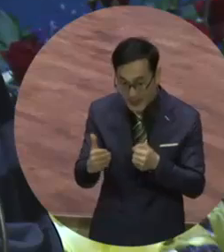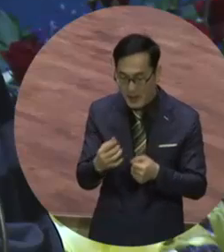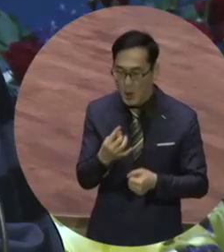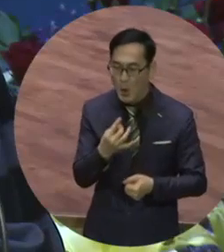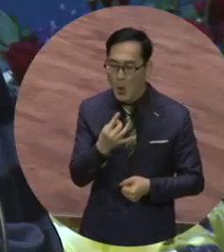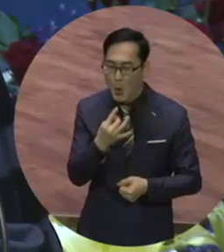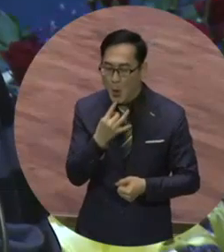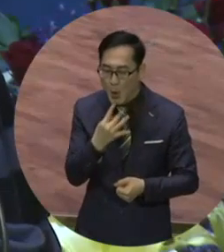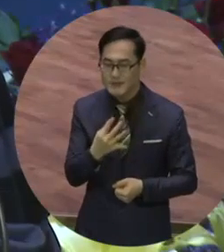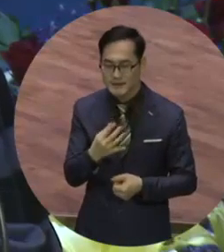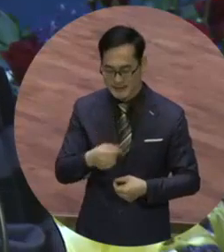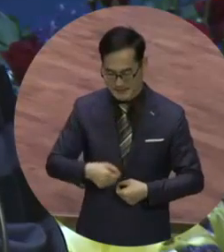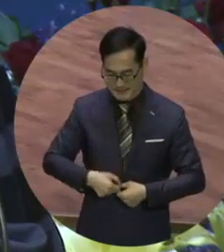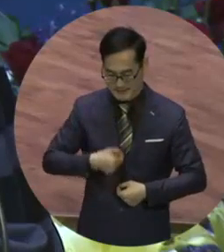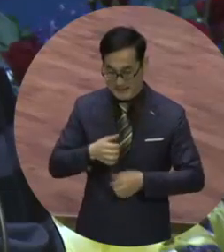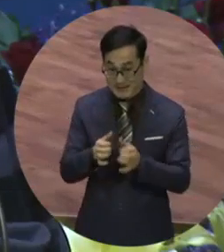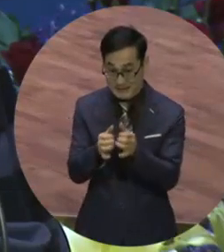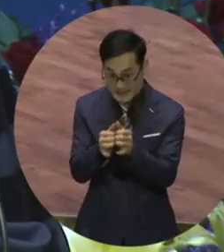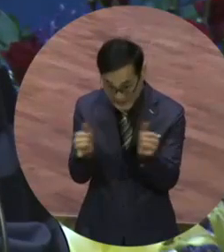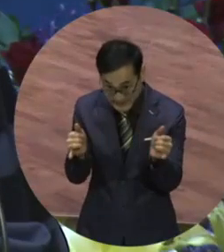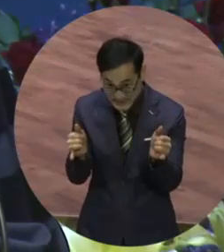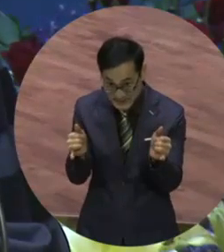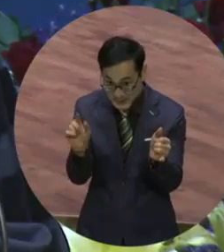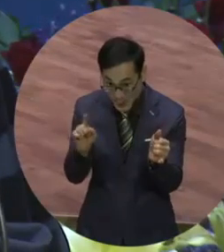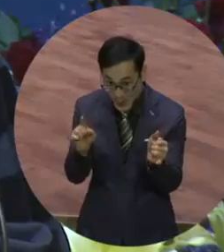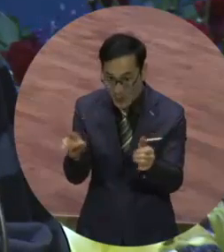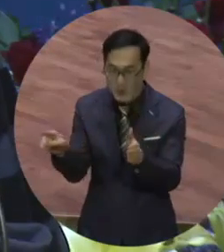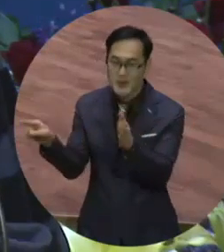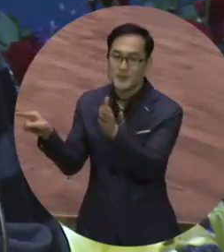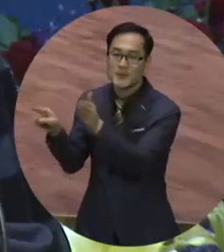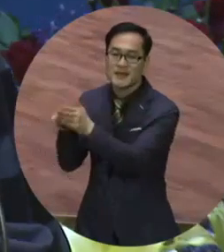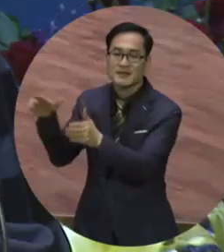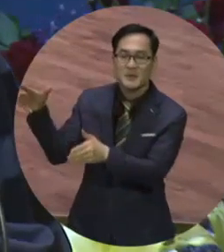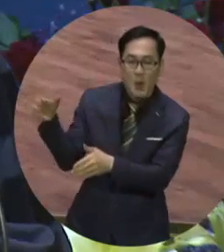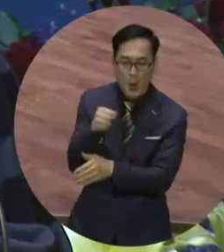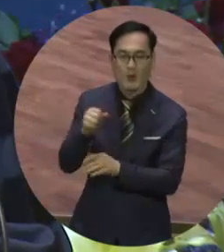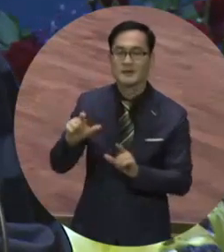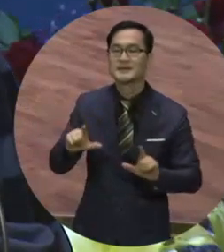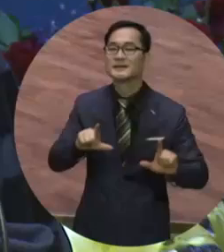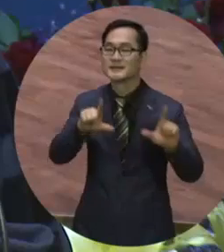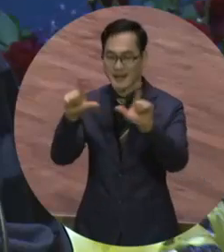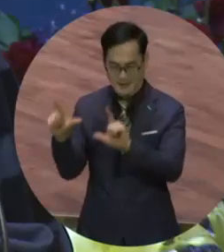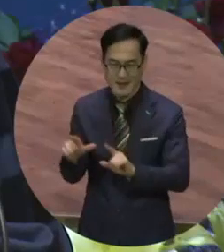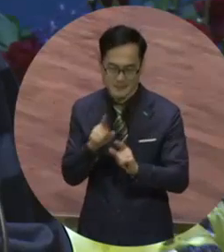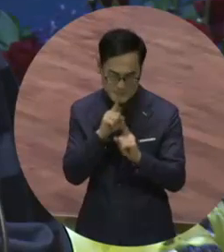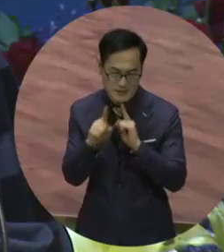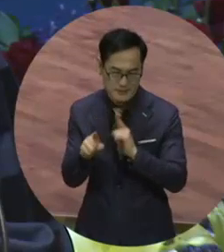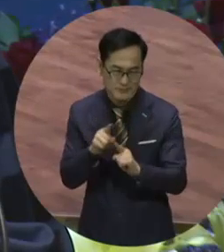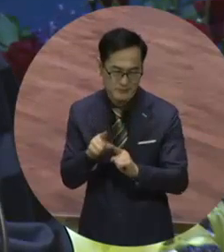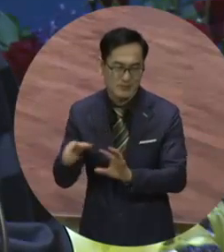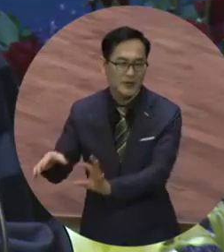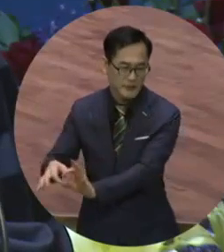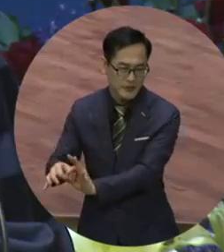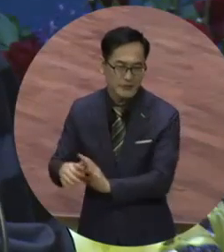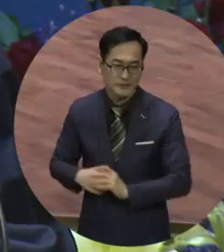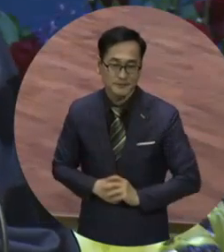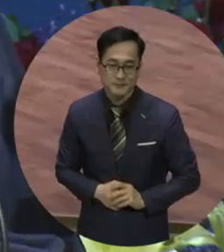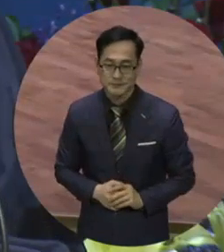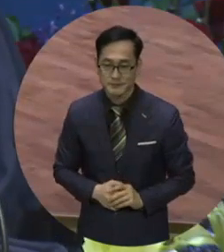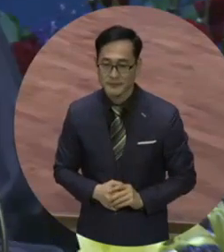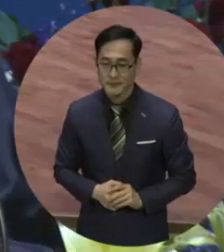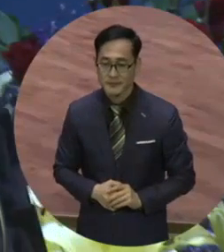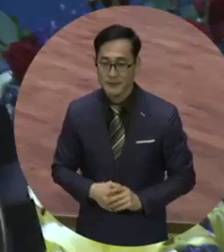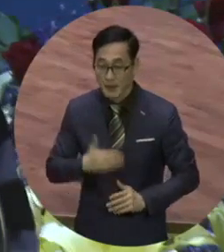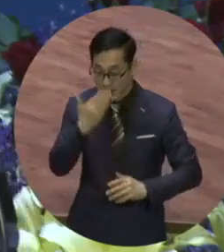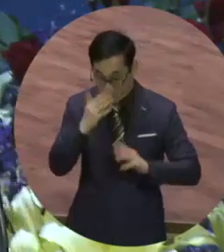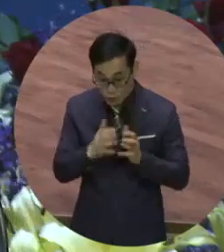어렵다. 어떻게? 믿음으로. 믿음밖에 없다. 하나님 말씀을 믿는 믿음. 유대인들이